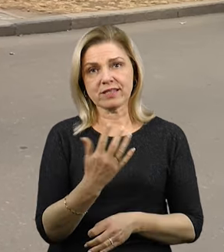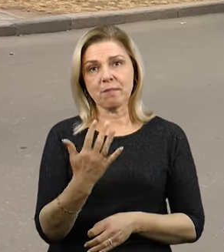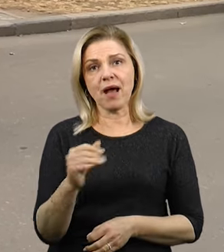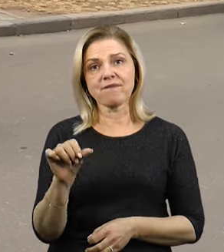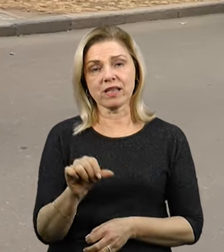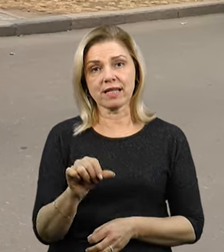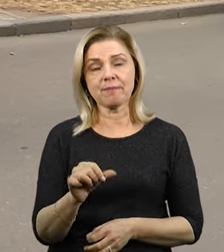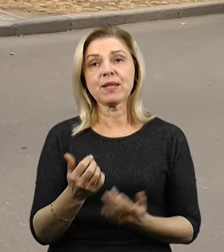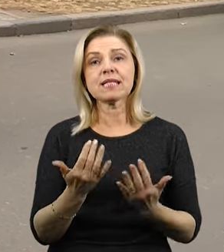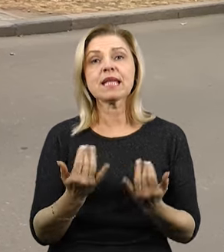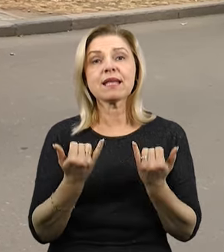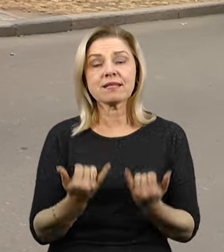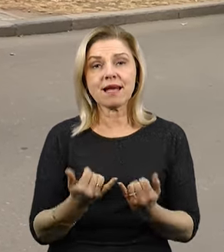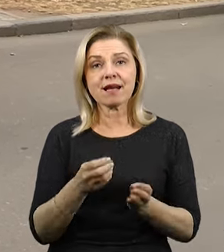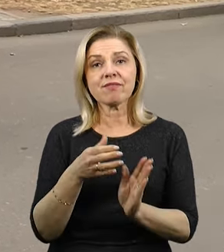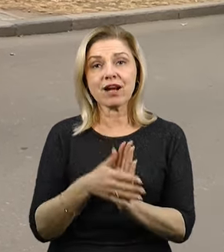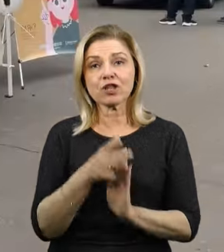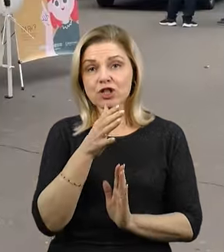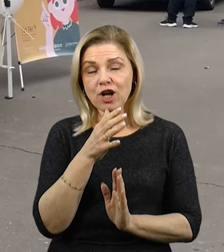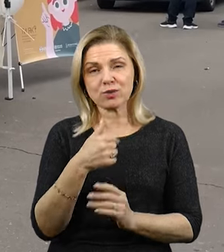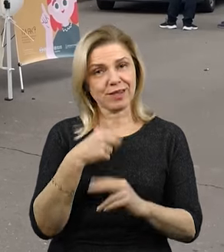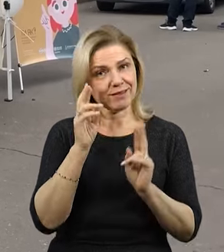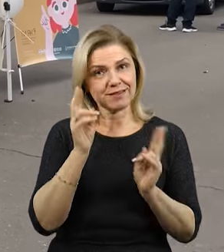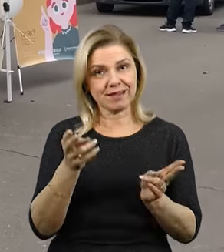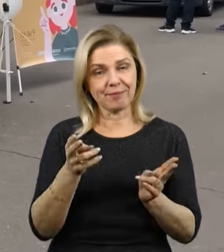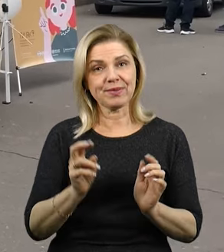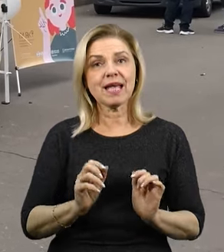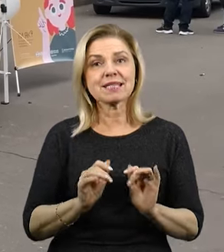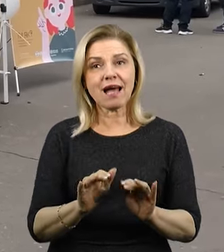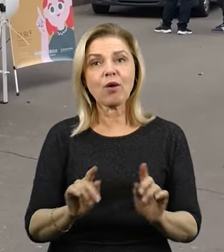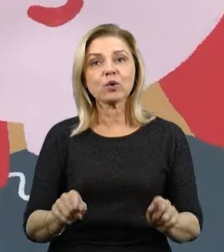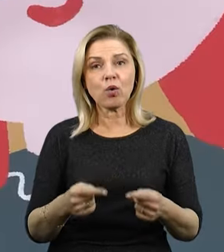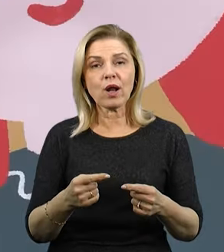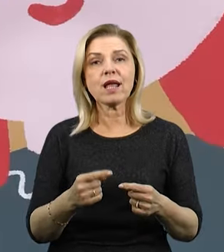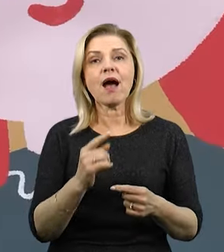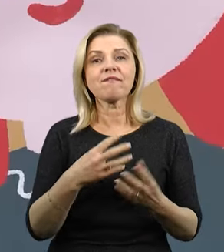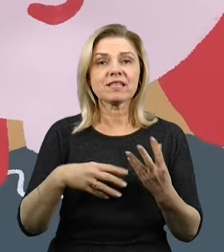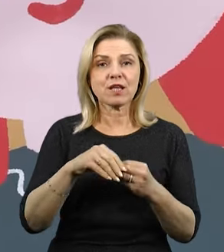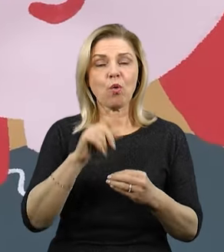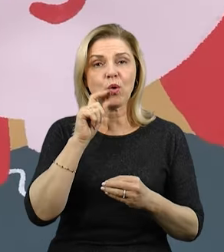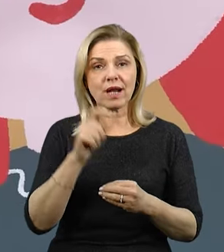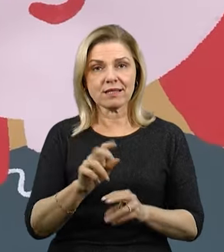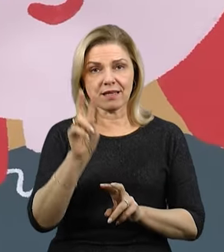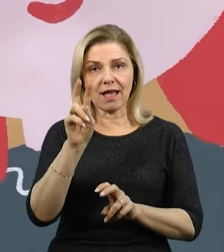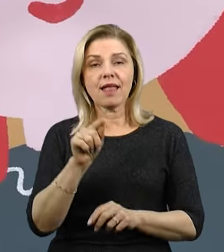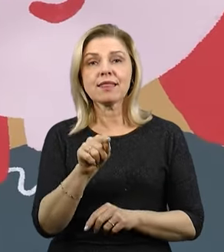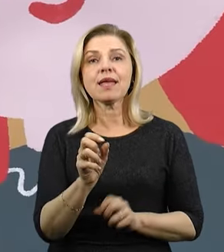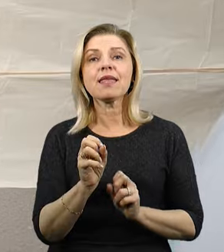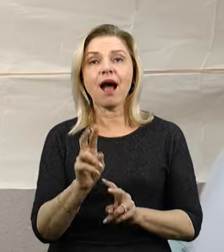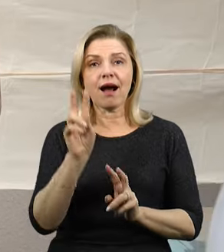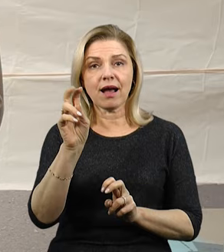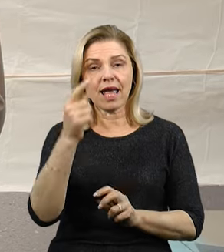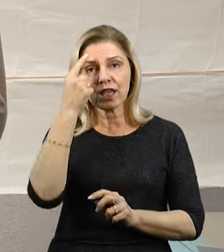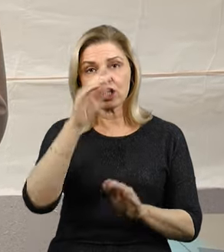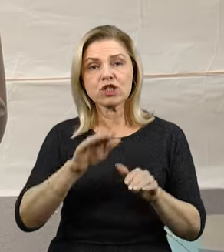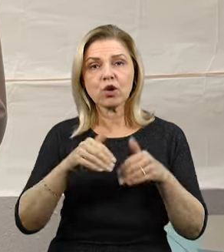тобто скільки зараз витрати часу Я не знаю захід організований в рамках всеукраїнської програми ти як ініційованої